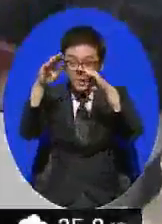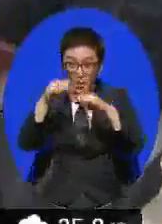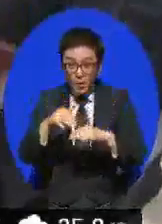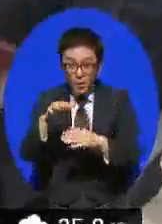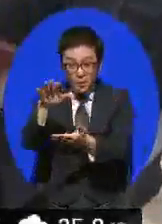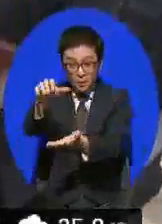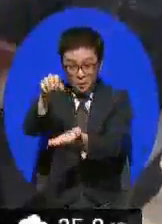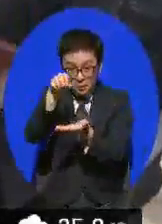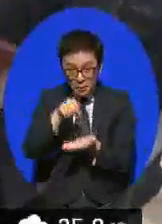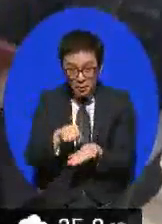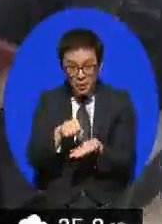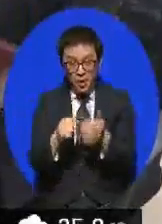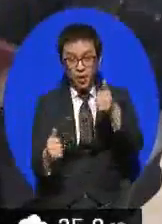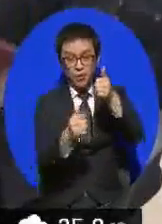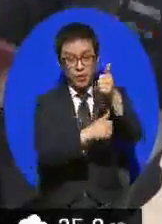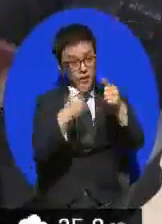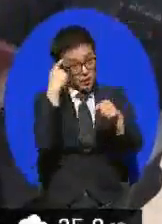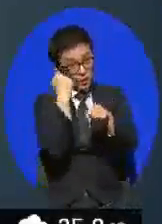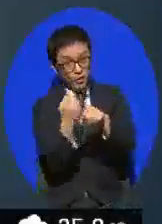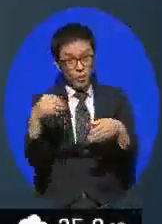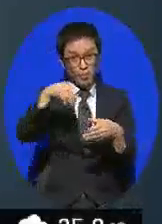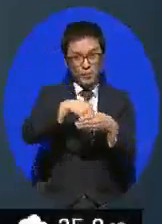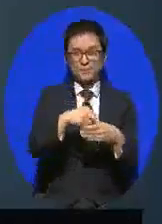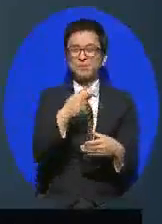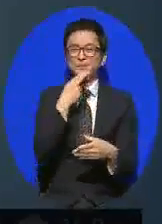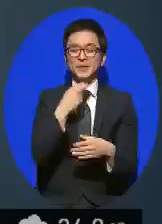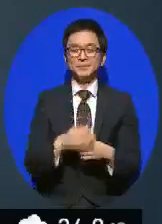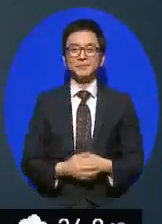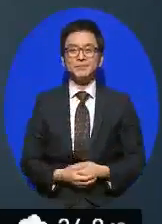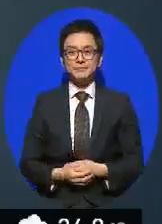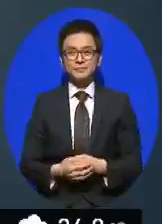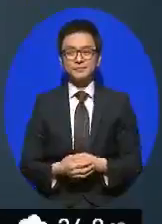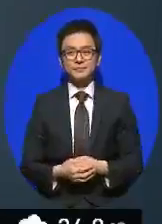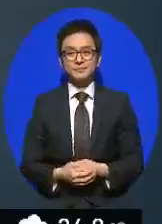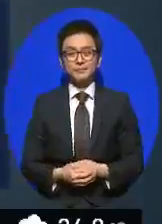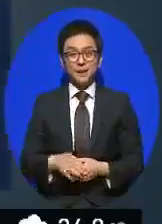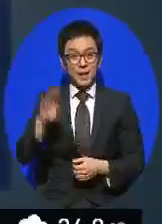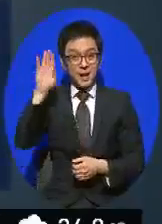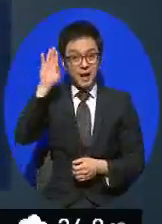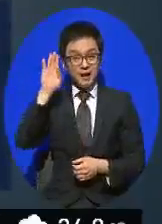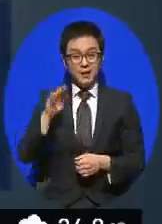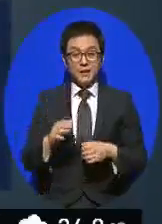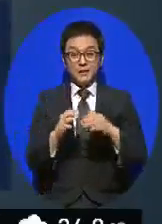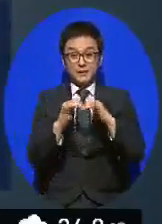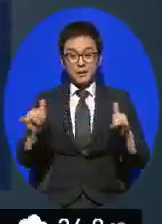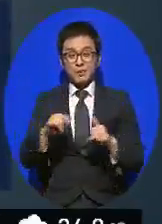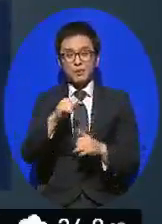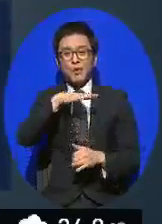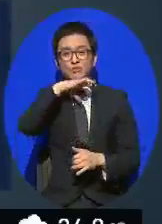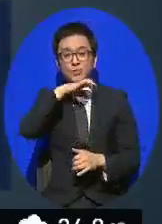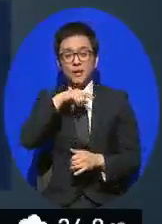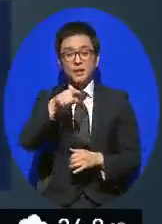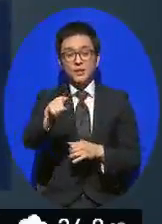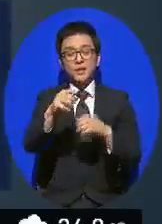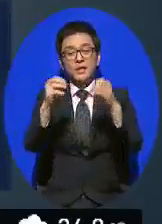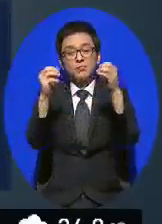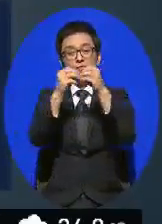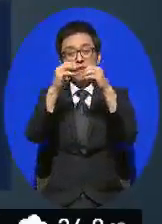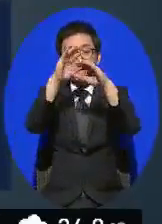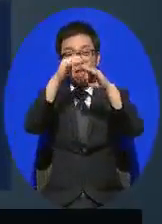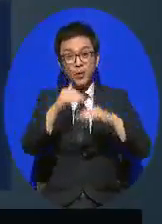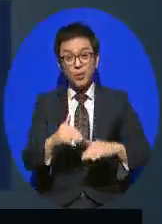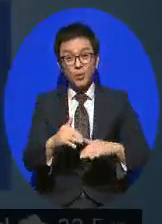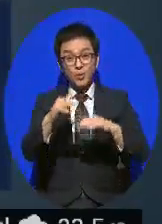이러한 사실을 제대로 알리지 않다 보니 게시글을 점수로 환산해 결과에 반영한다거나 교원단체가 회원 300명을